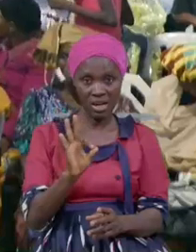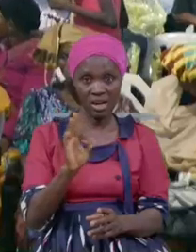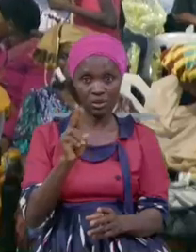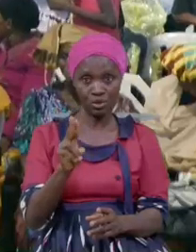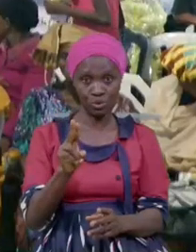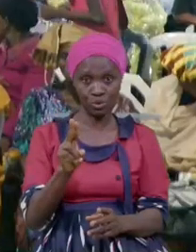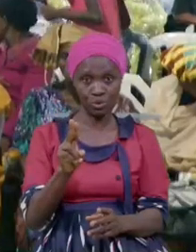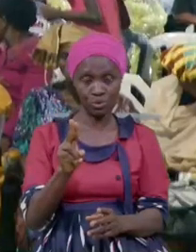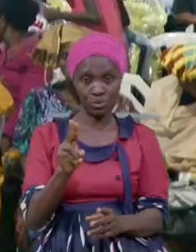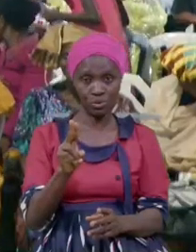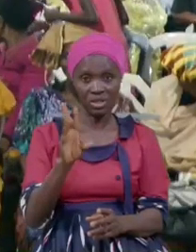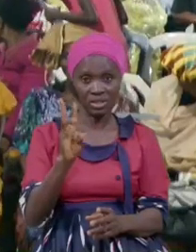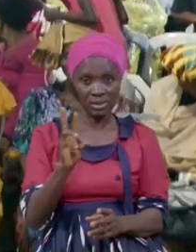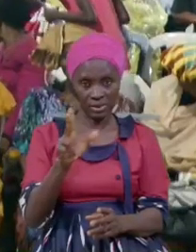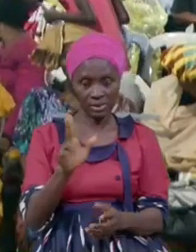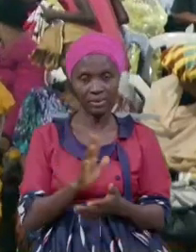96,